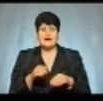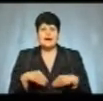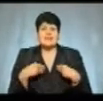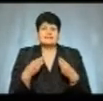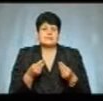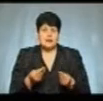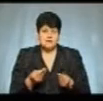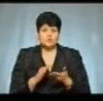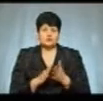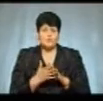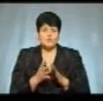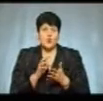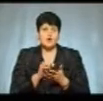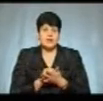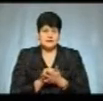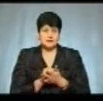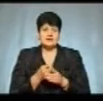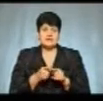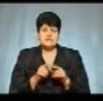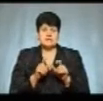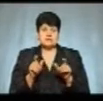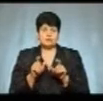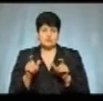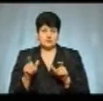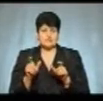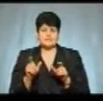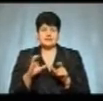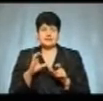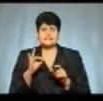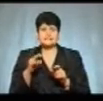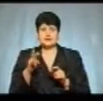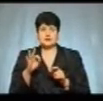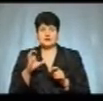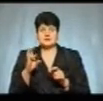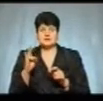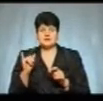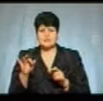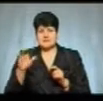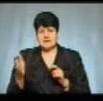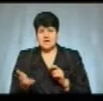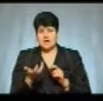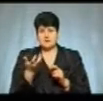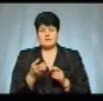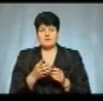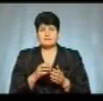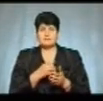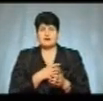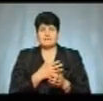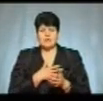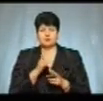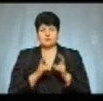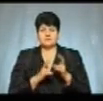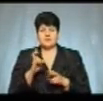передала договором оренди ці споруди силосні ями і прилеглу територію в оренду приватному підприємству